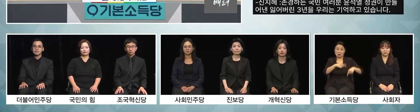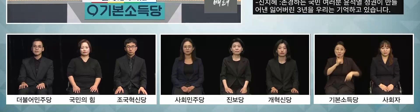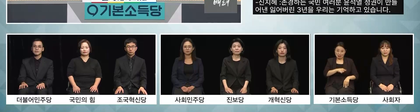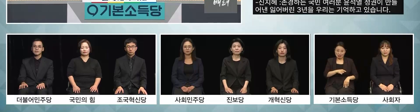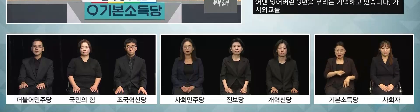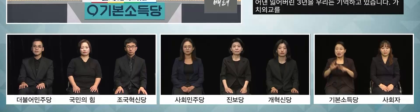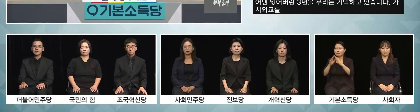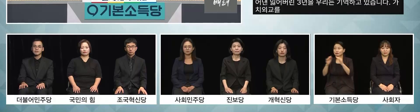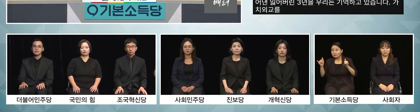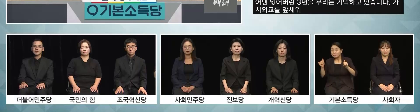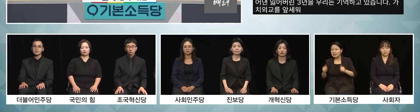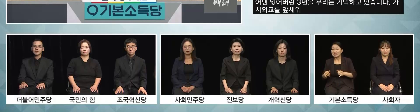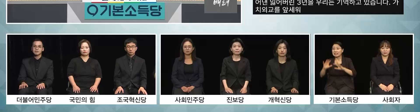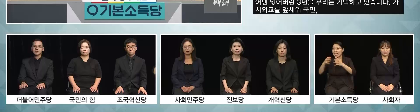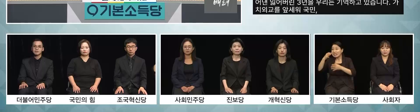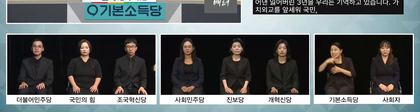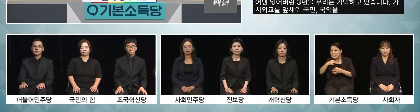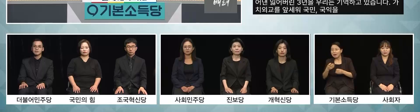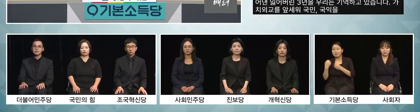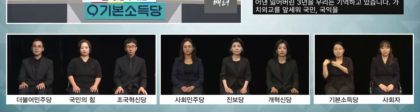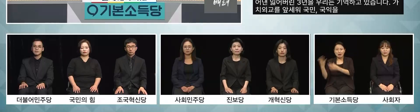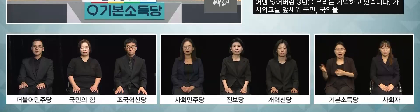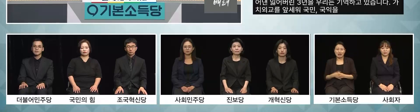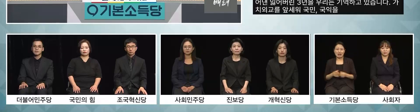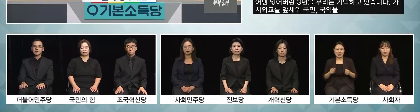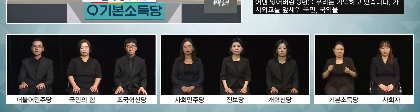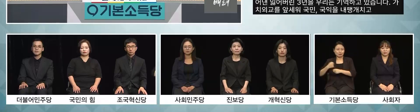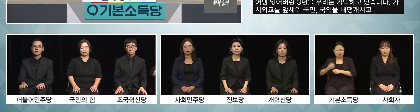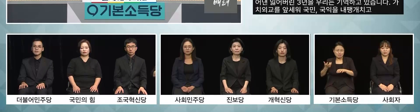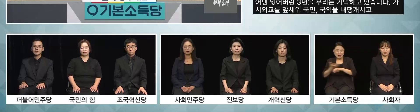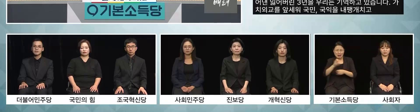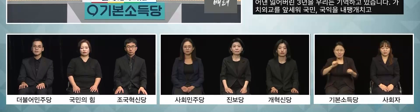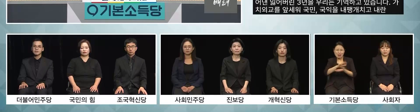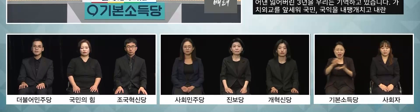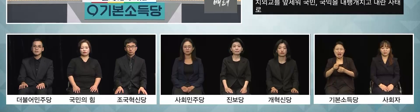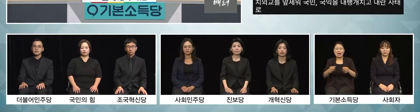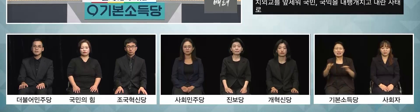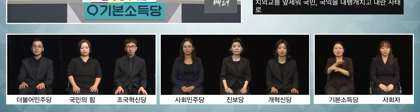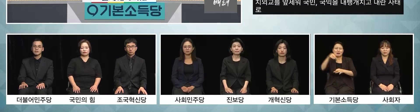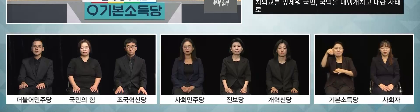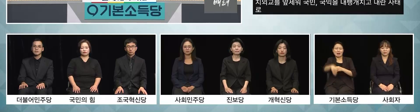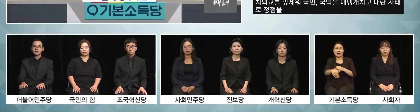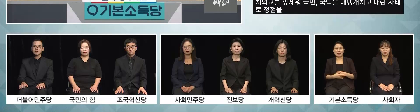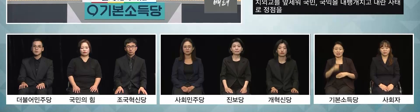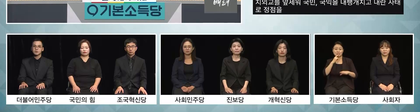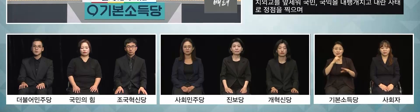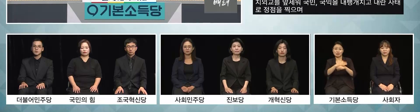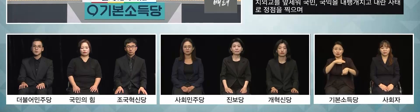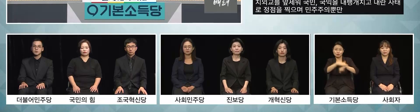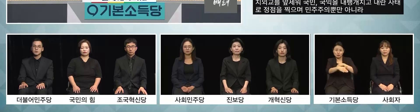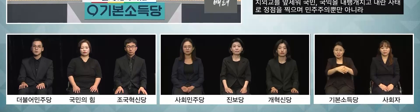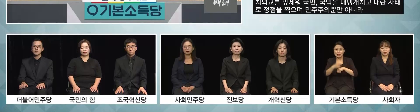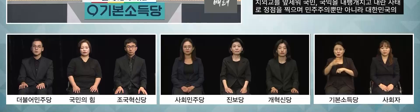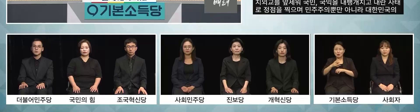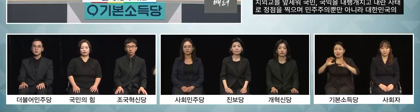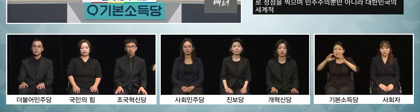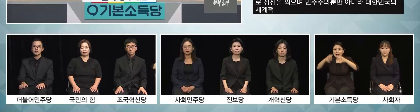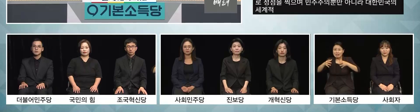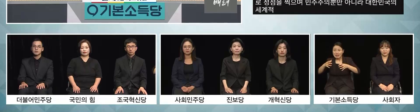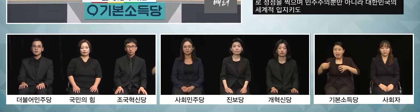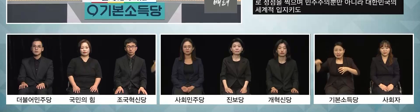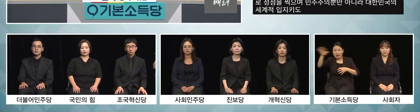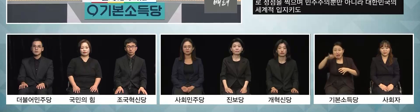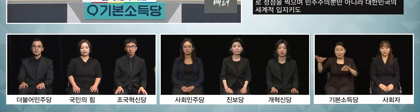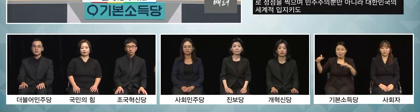국익을 내팽개쳤고 내란 사태로 경제 침체 정점을 찍으며 민주주의뿐만 아니라 대한민국의 세계적 입지도